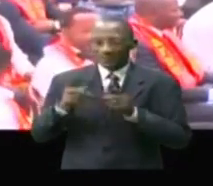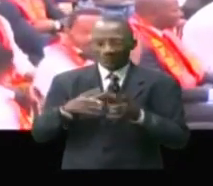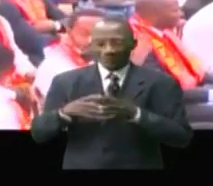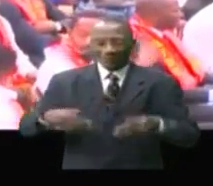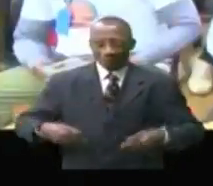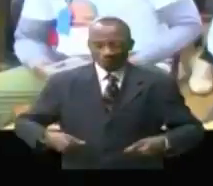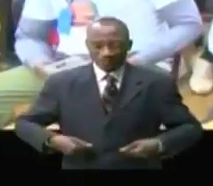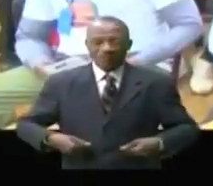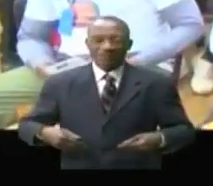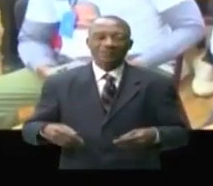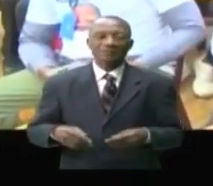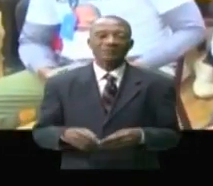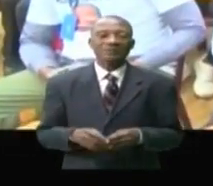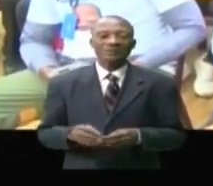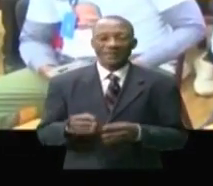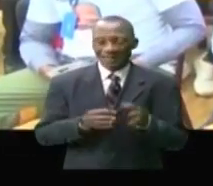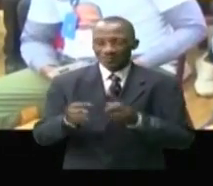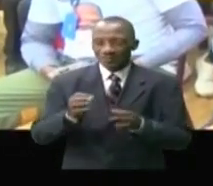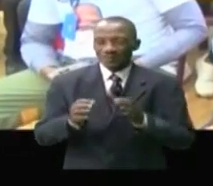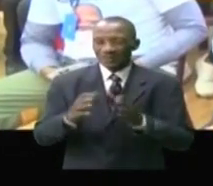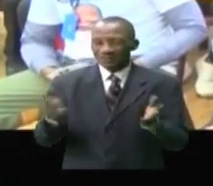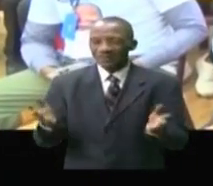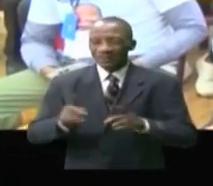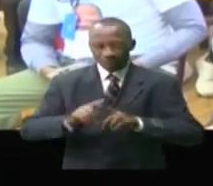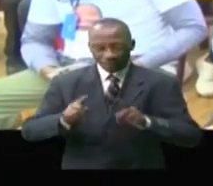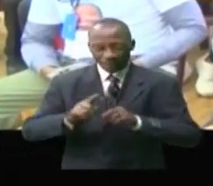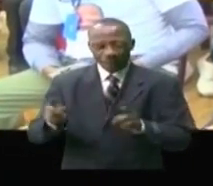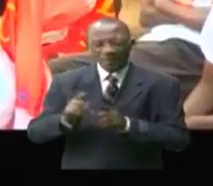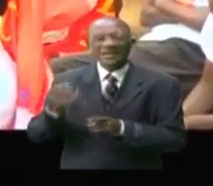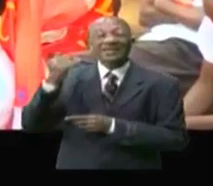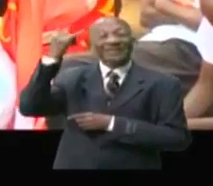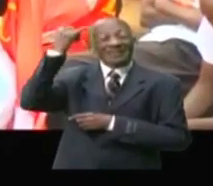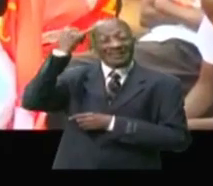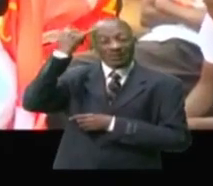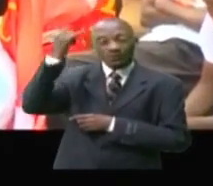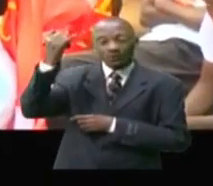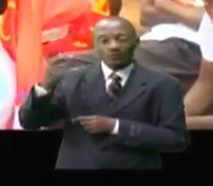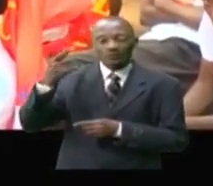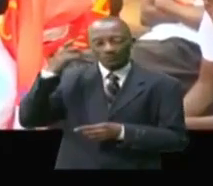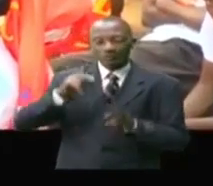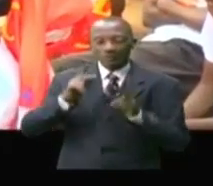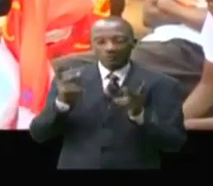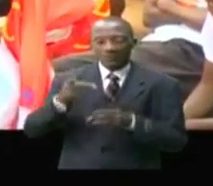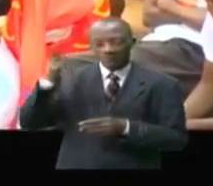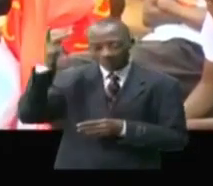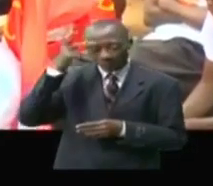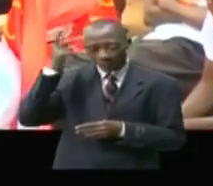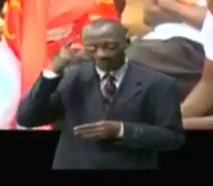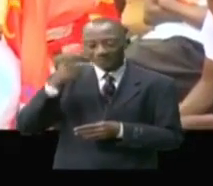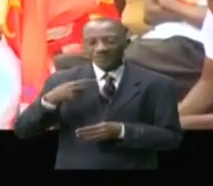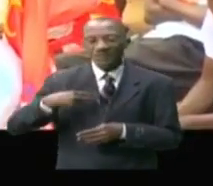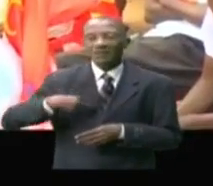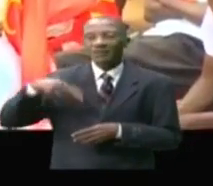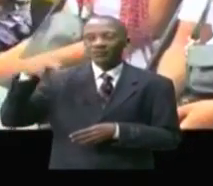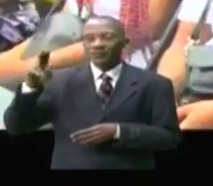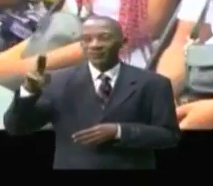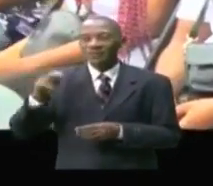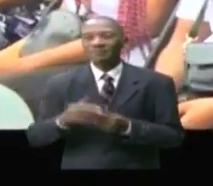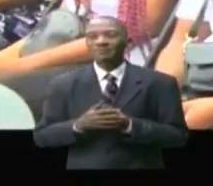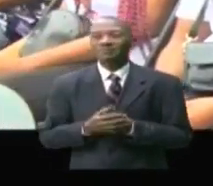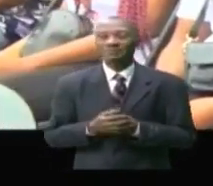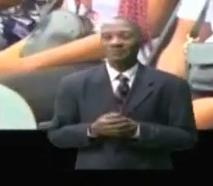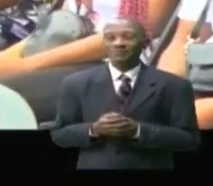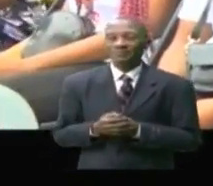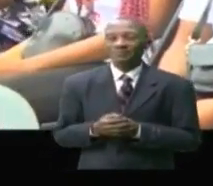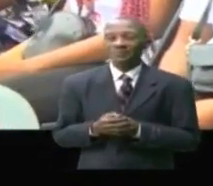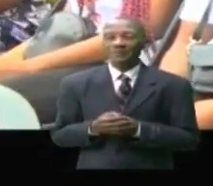Une démonstration des forces à qui intronisent la suprématie d'une structure à quelques mois des élections. Les jeunes des différentes